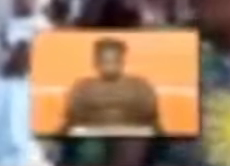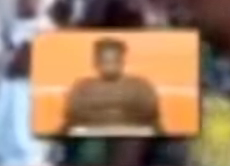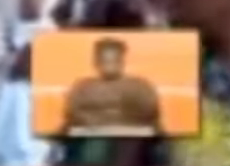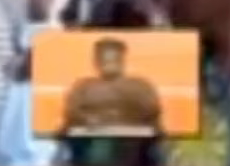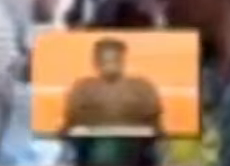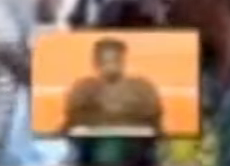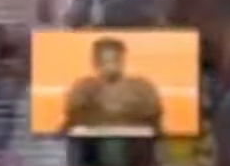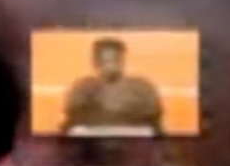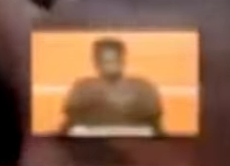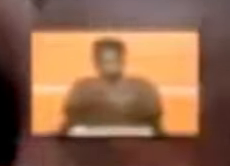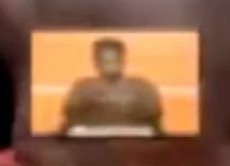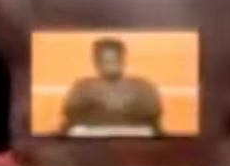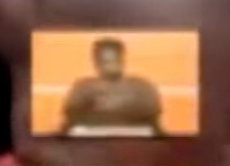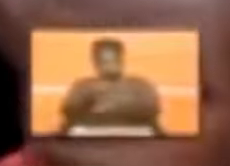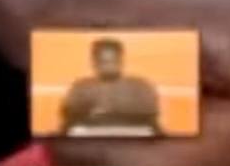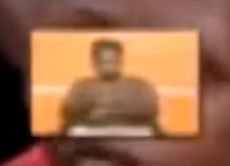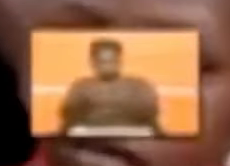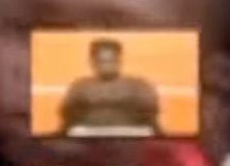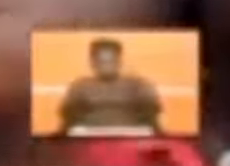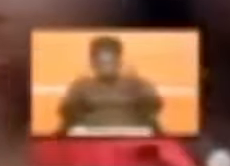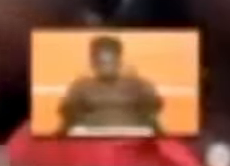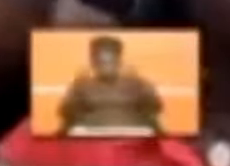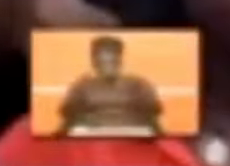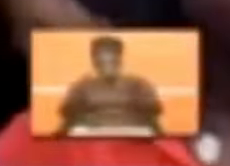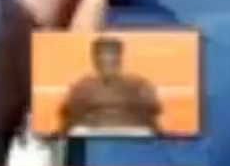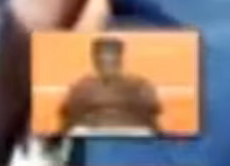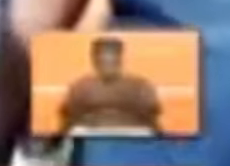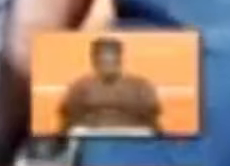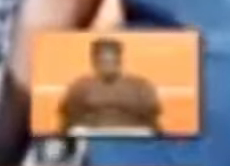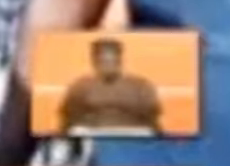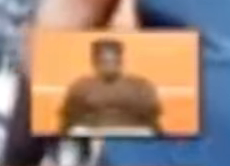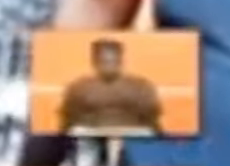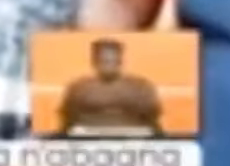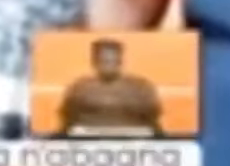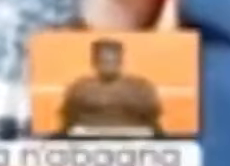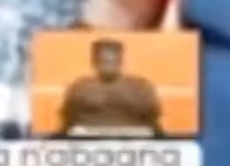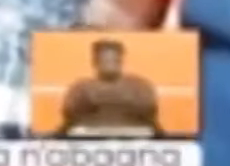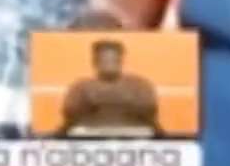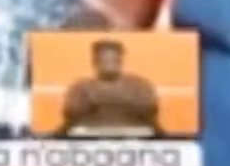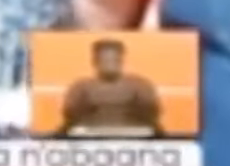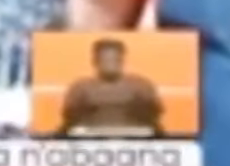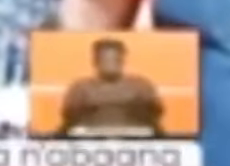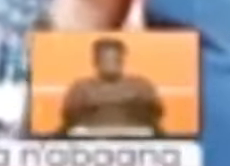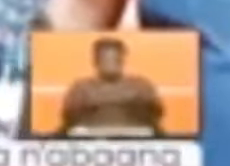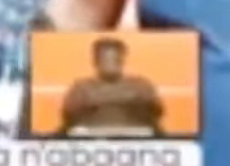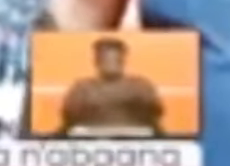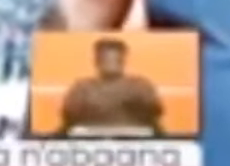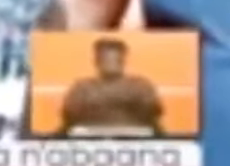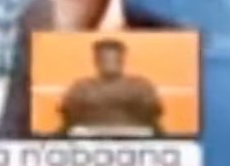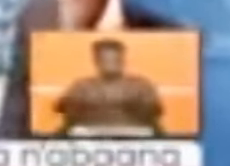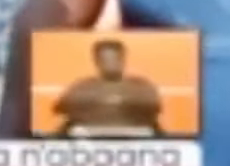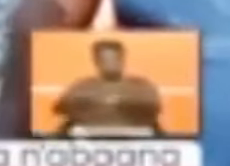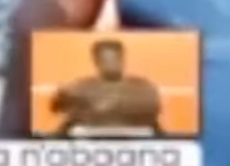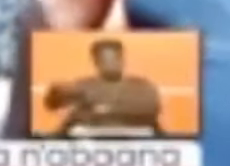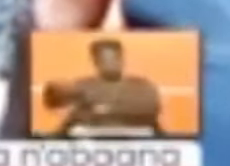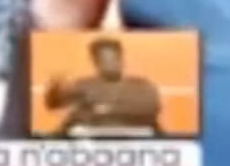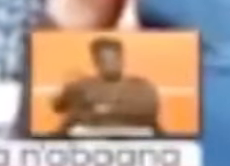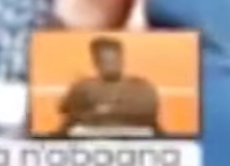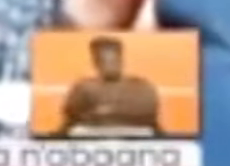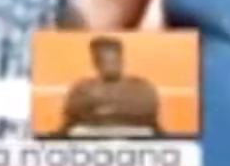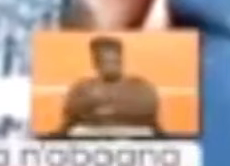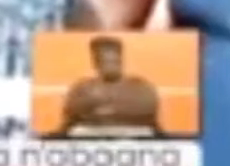okubafumbiranga emiringa bavudde kusubira nti wabula tamanyi kituufu kya bavidde kokufa kubanza abaana abadde abandeetera ku makya naavuga naakolaki